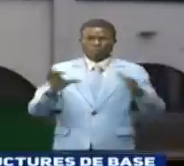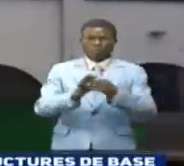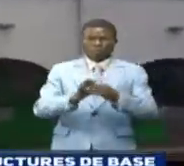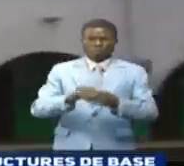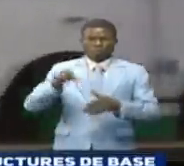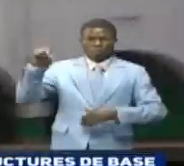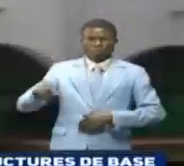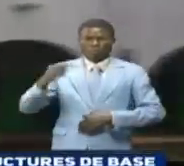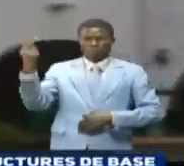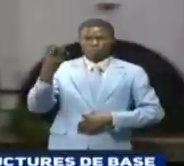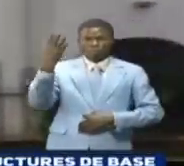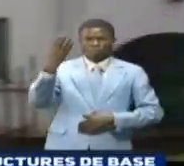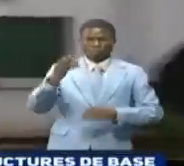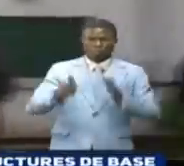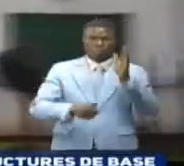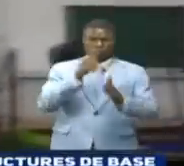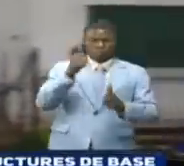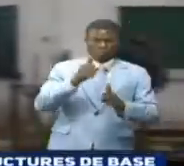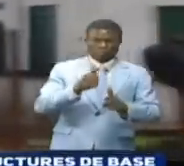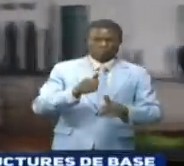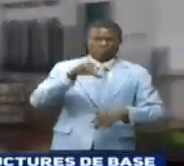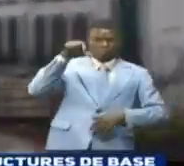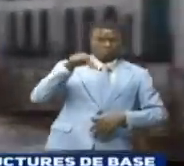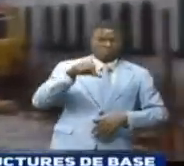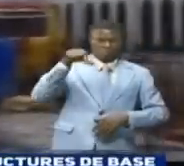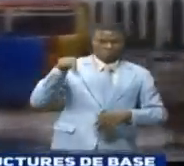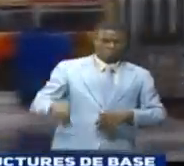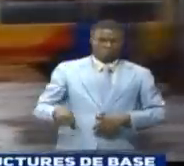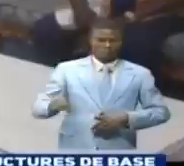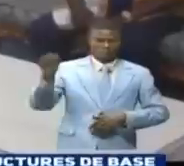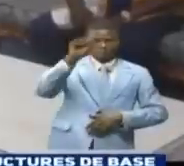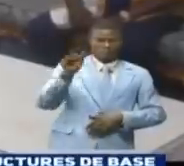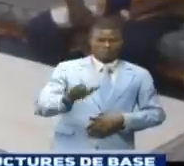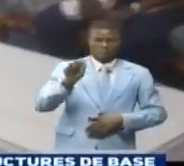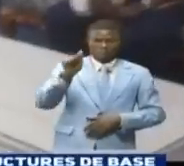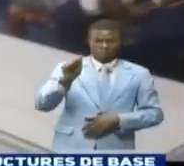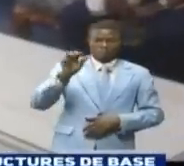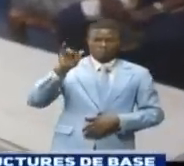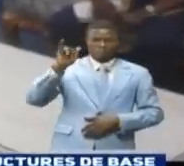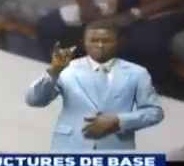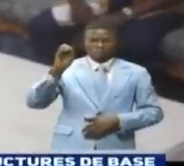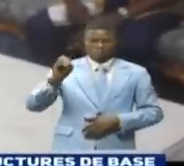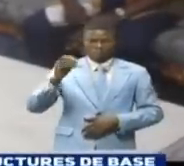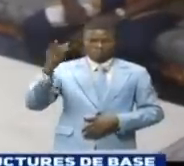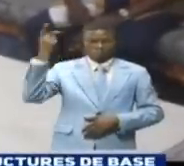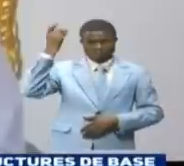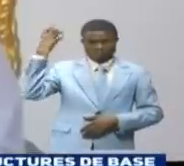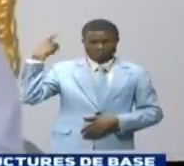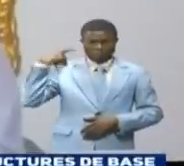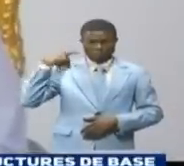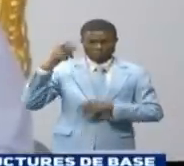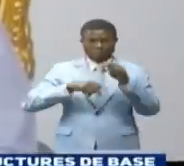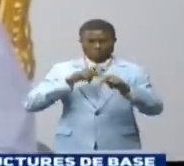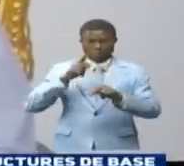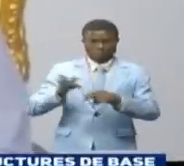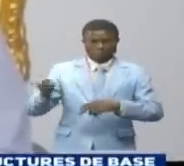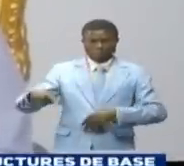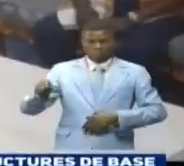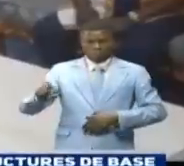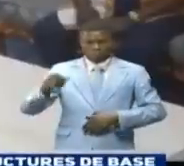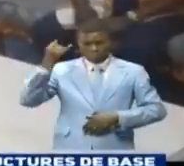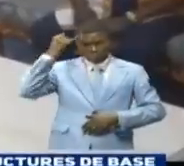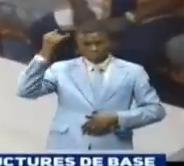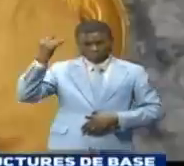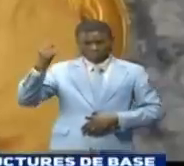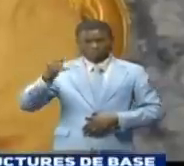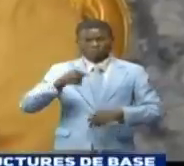au quartier Sayo dans la commune de Ngiringiri, en cours de construction à l'initiative du député provincial Edi Ieli Molangi,